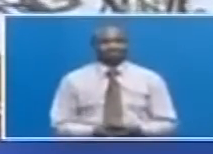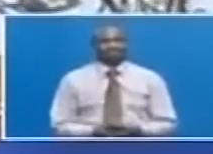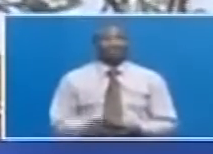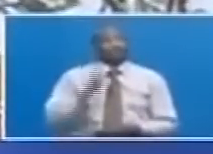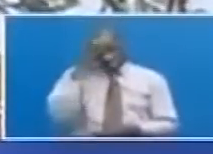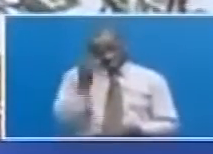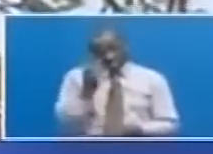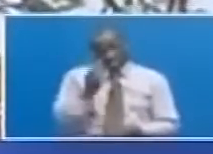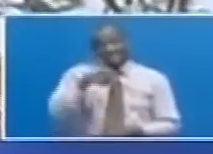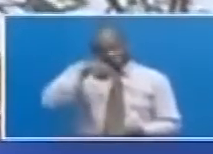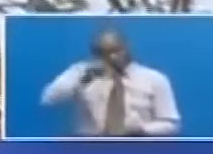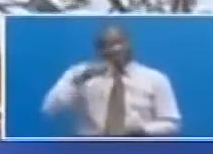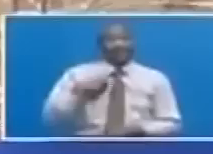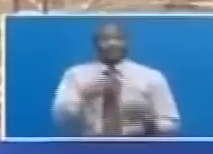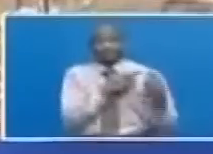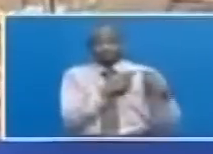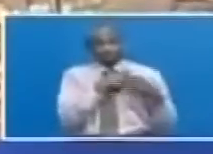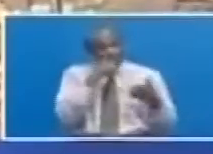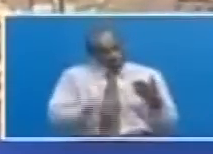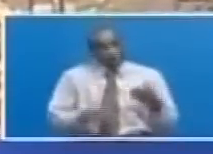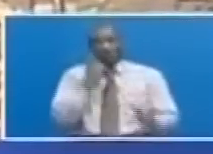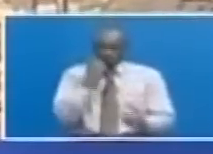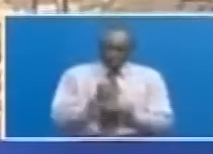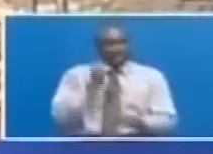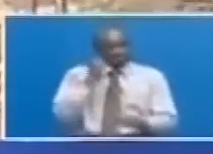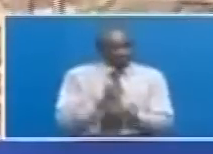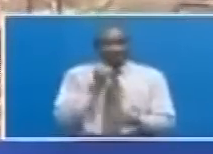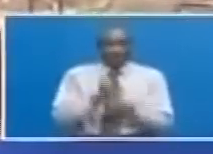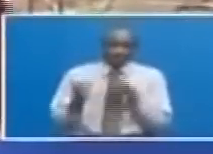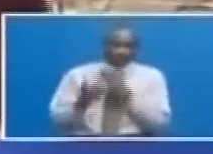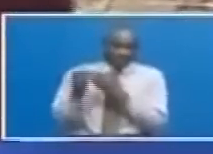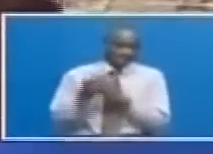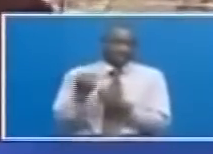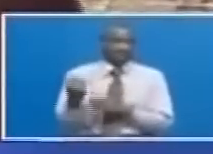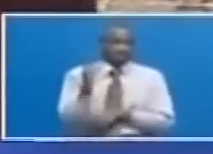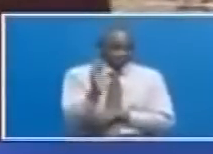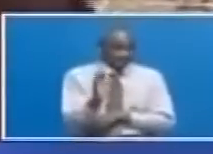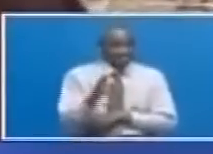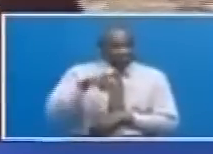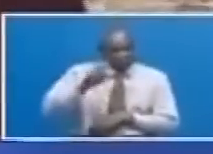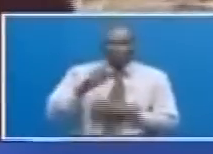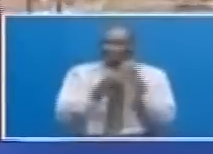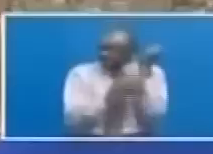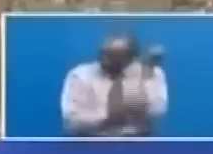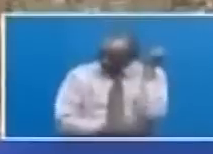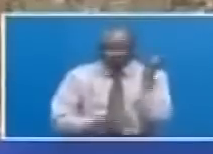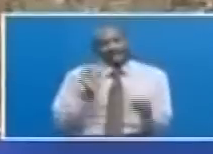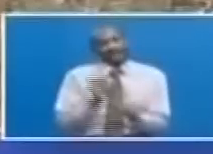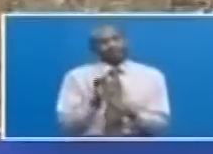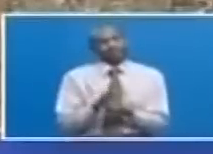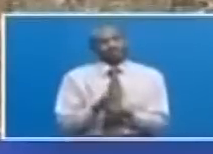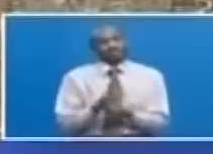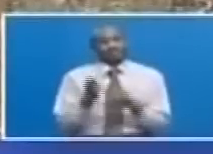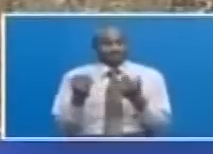Kisa na maana, ana jukumu la kutimiza kibarua cha malezi kinachomsubiri, kwani umaskini umemwandama.